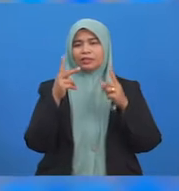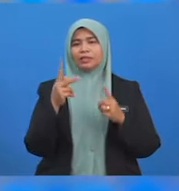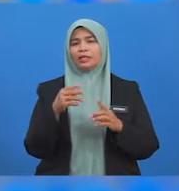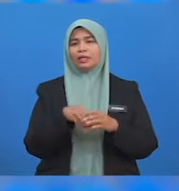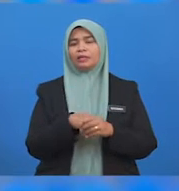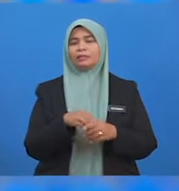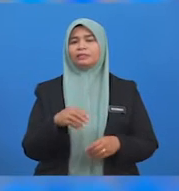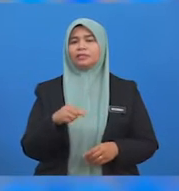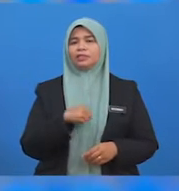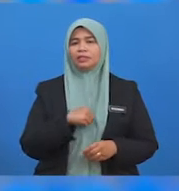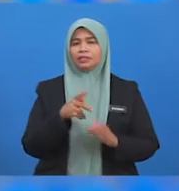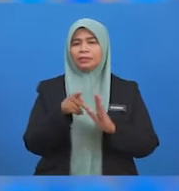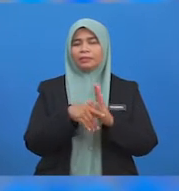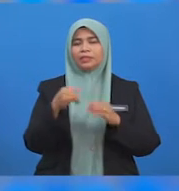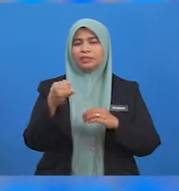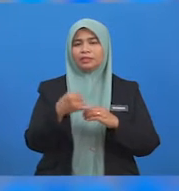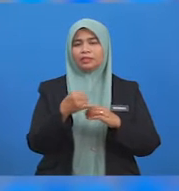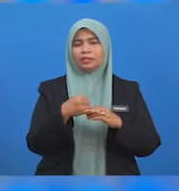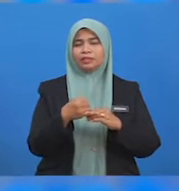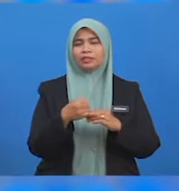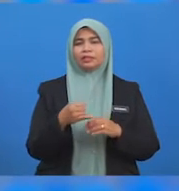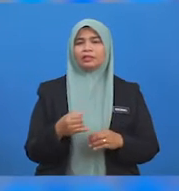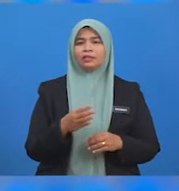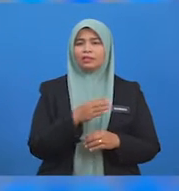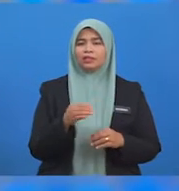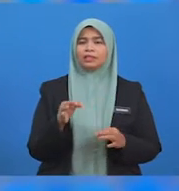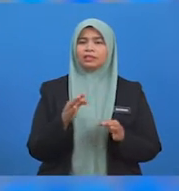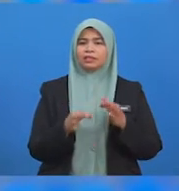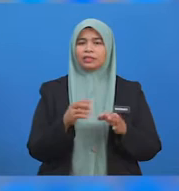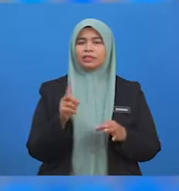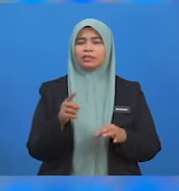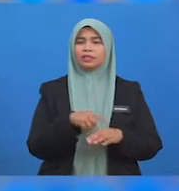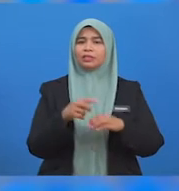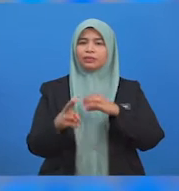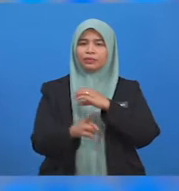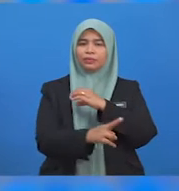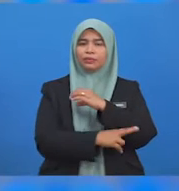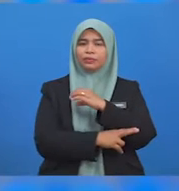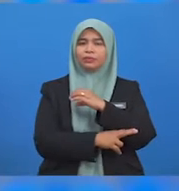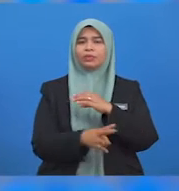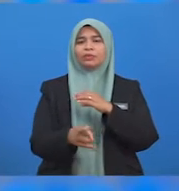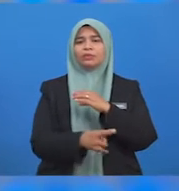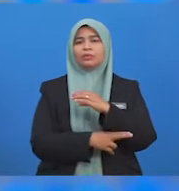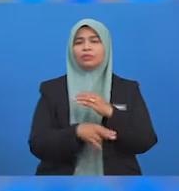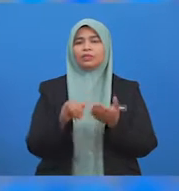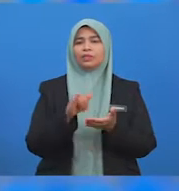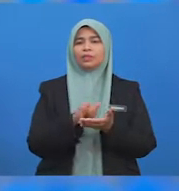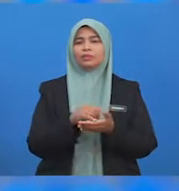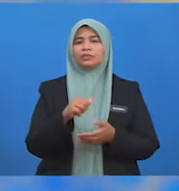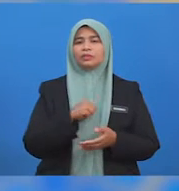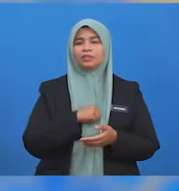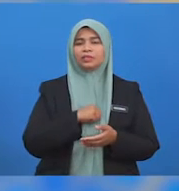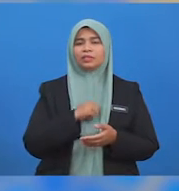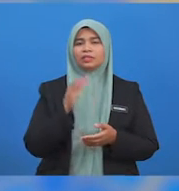hukuman itu sendiri sifatnya mendidik di samping kafarah dan seterusnya menjuruskan